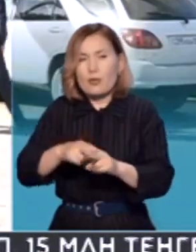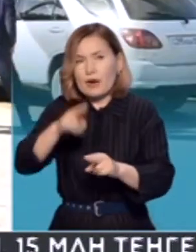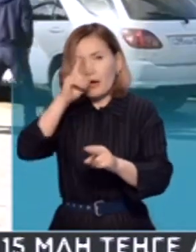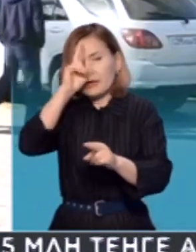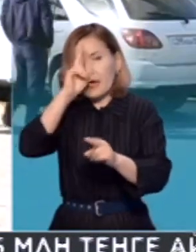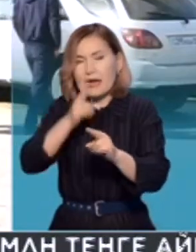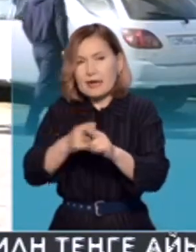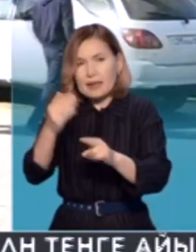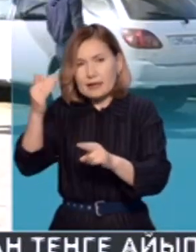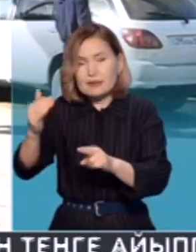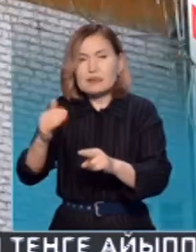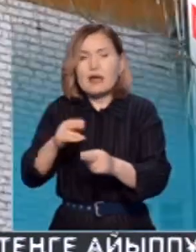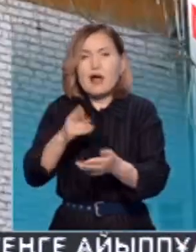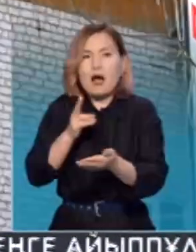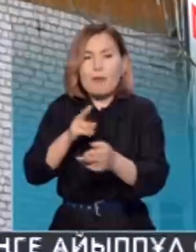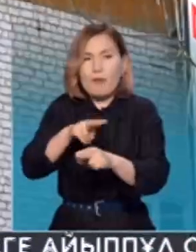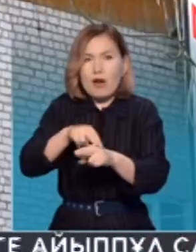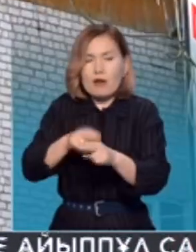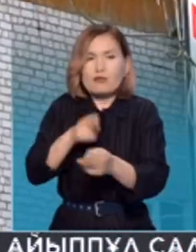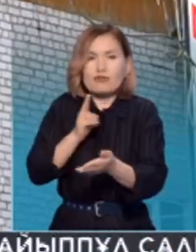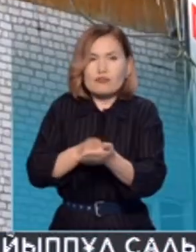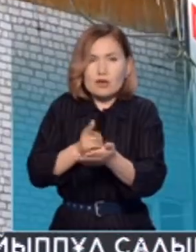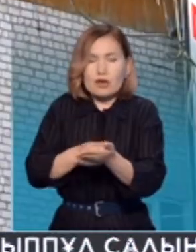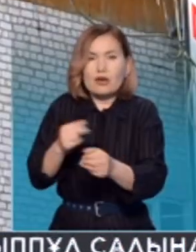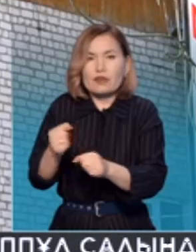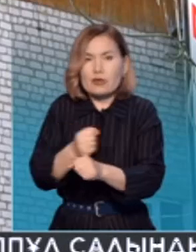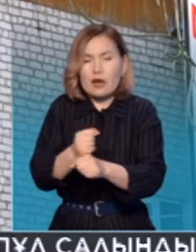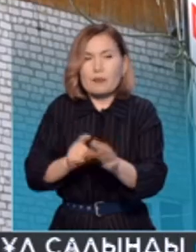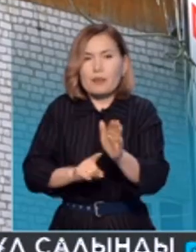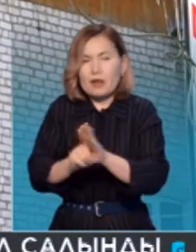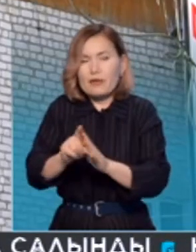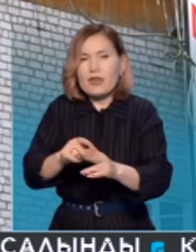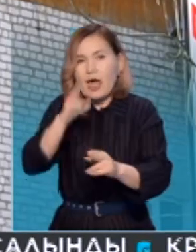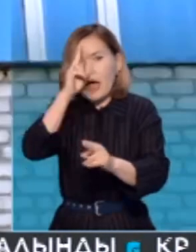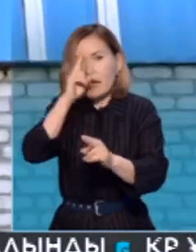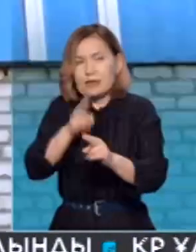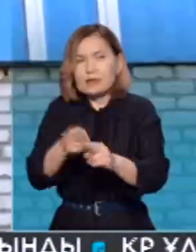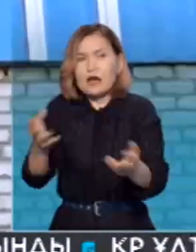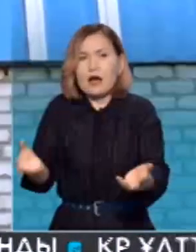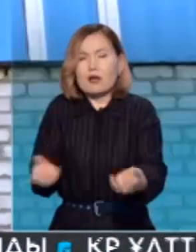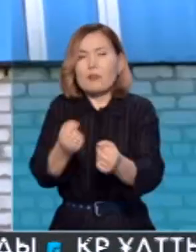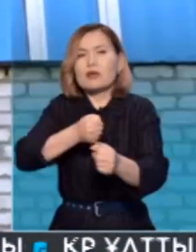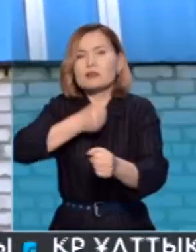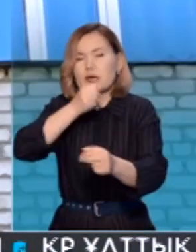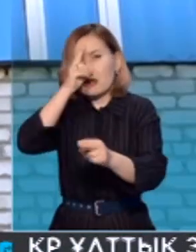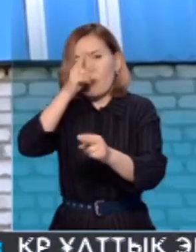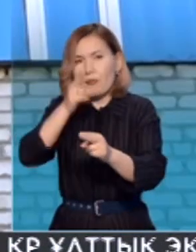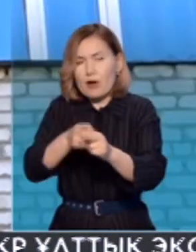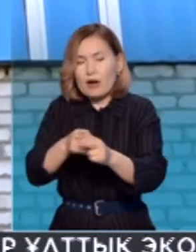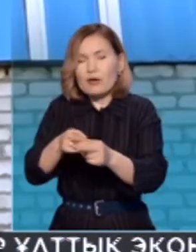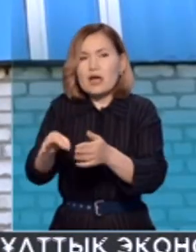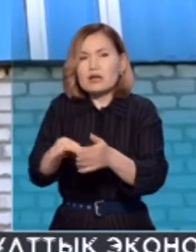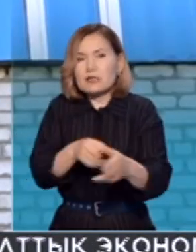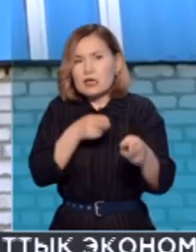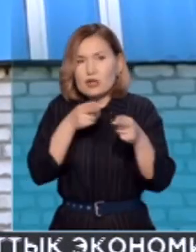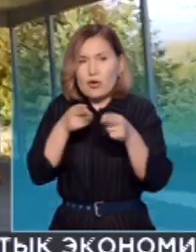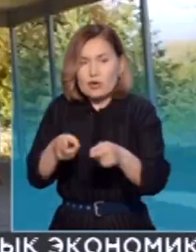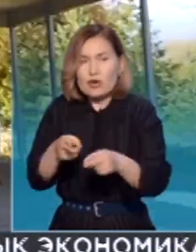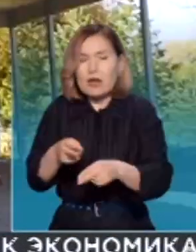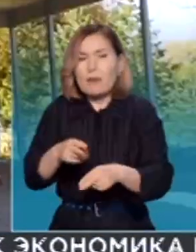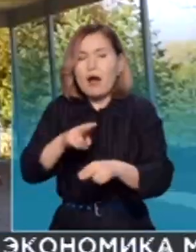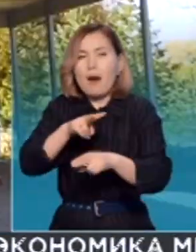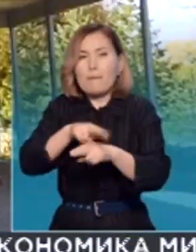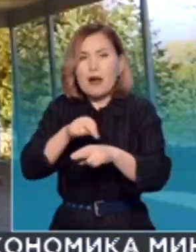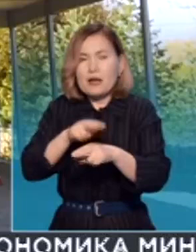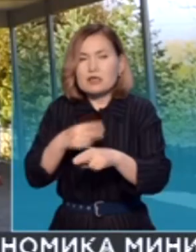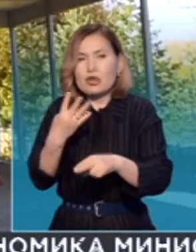қалады. Артынша жедел уәкілдер оны ұрып жіберген. Інісіне араша түсуге келген жігітті бір топ полицей соққыға жығып, төрт жерінен